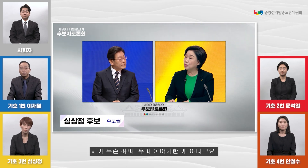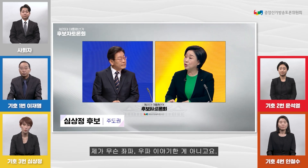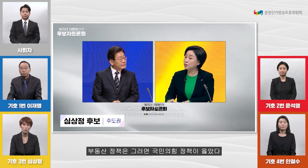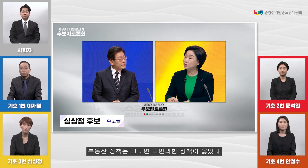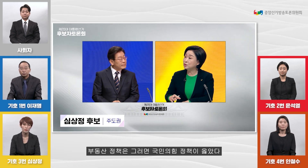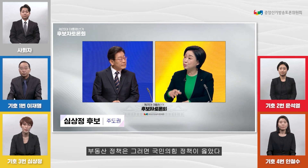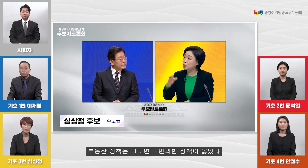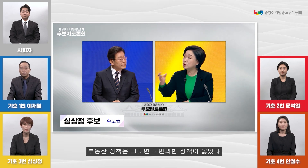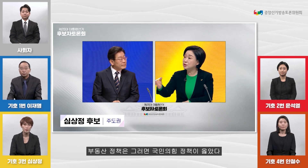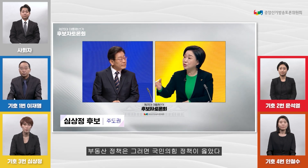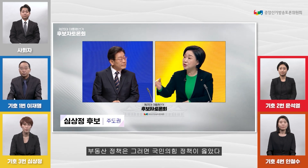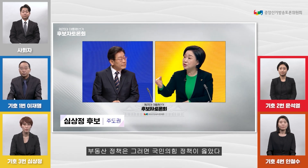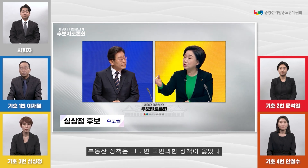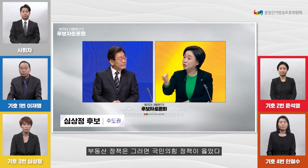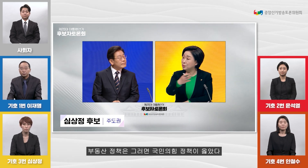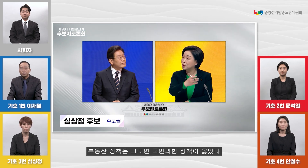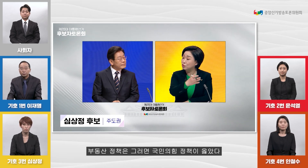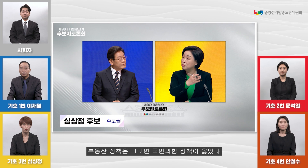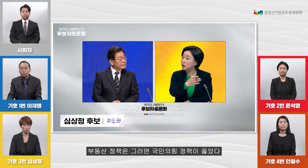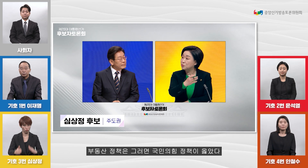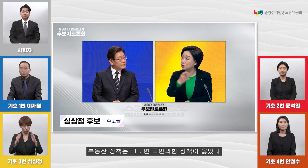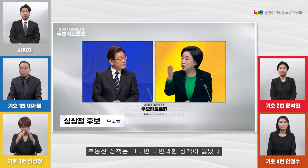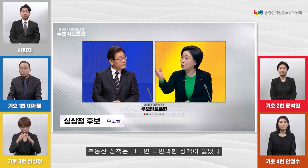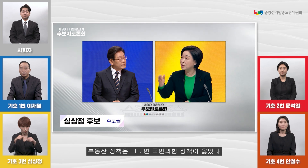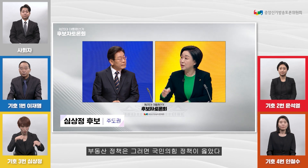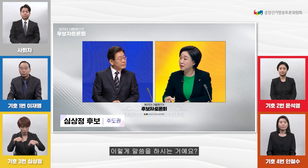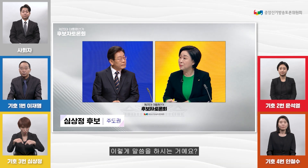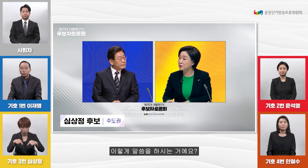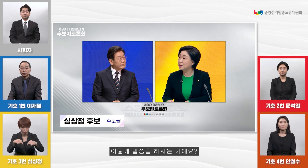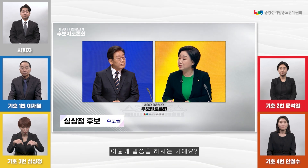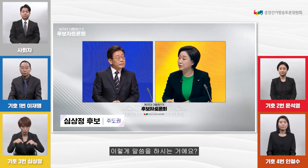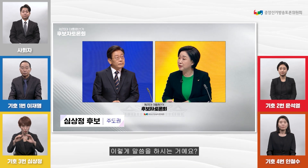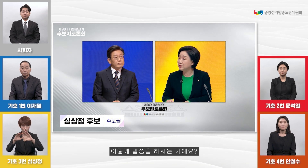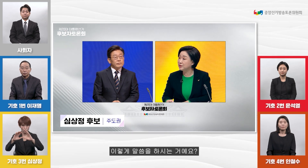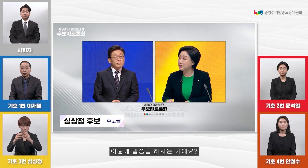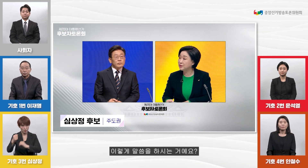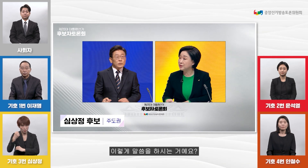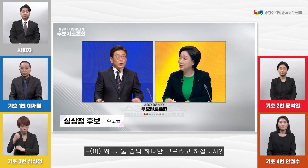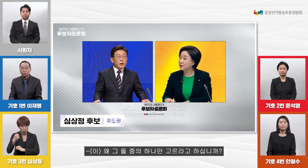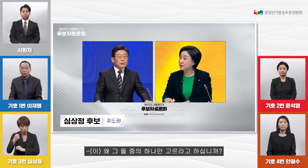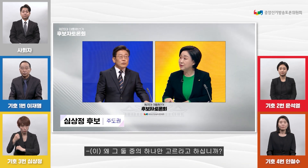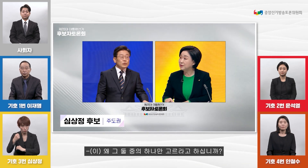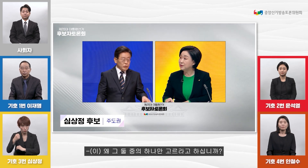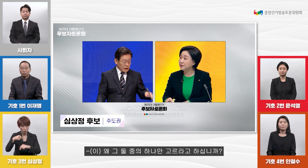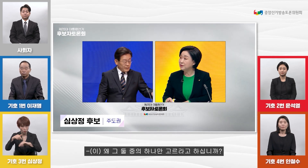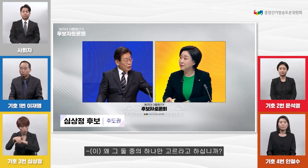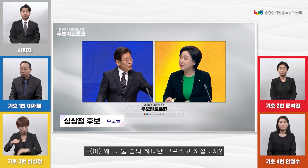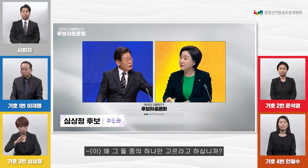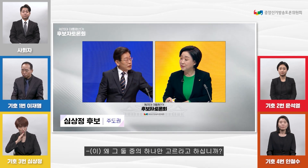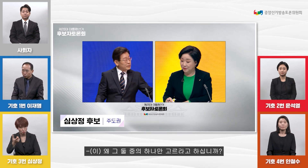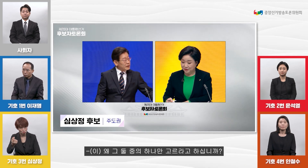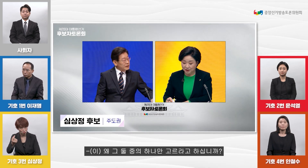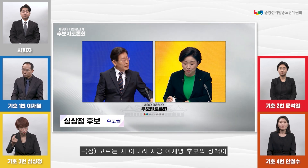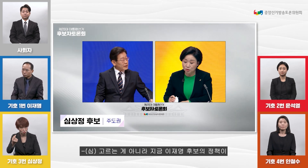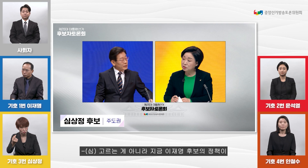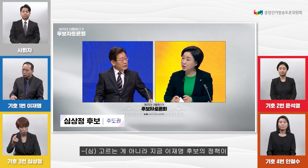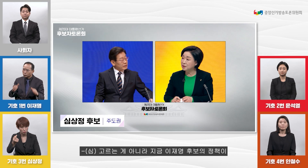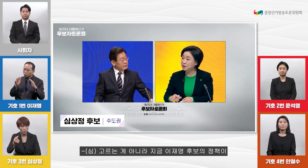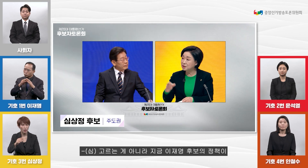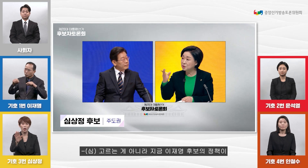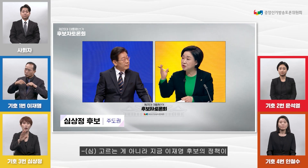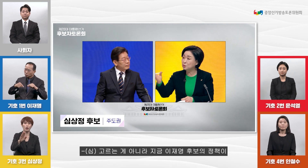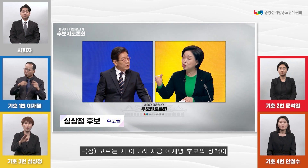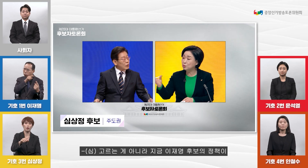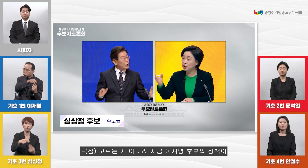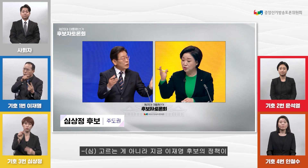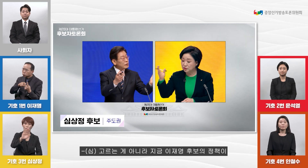부동산 정책은 그러면 국민의힘 정책이 옳았다 이렇게 말씀하시는 거예요? 왜 그 둘 중에 하나만 고르라고 하십니까? 아니 제3의 고르는 게 아니라